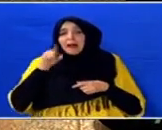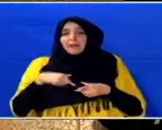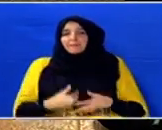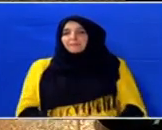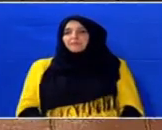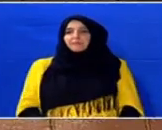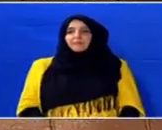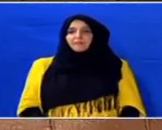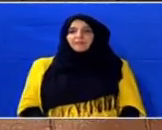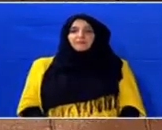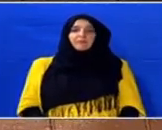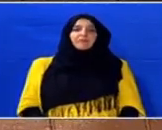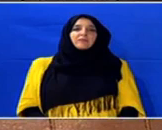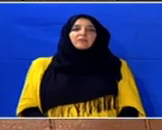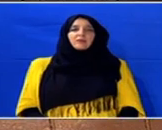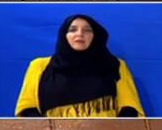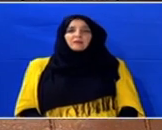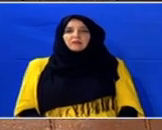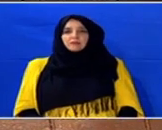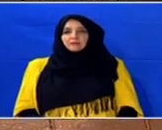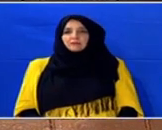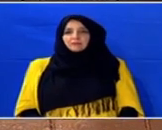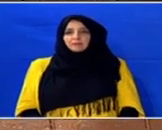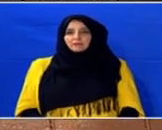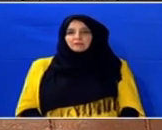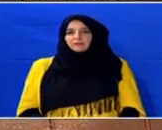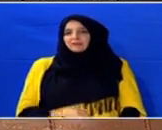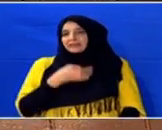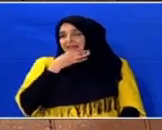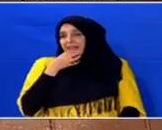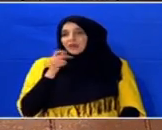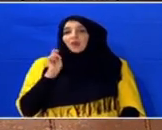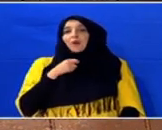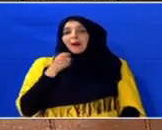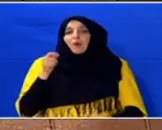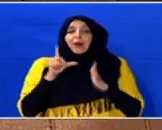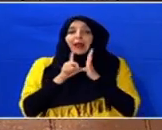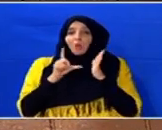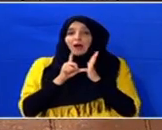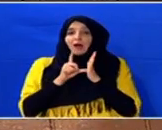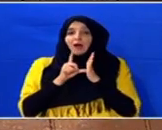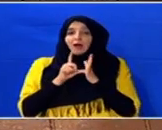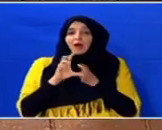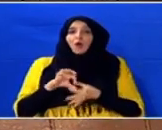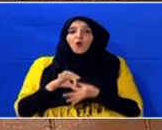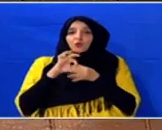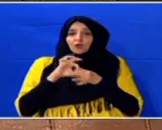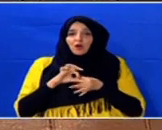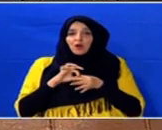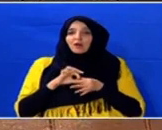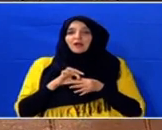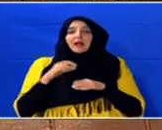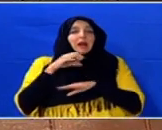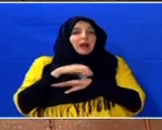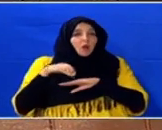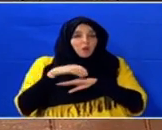ذلك؟ نعم. أولا الأصل شرعا وقانونا، نعم، وفي قوانين